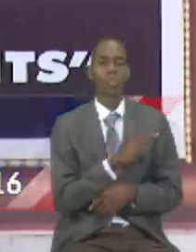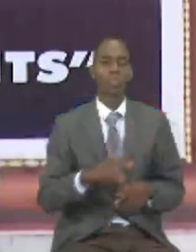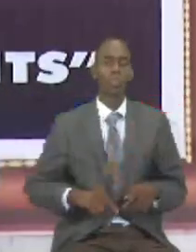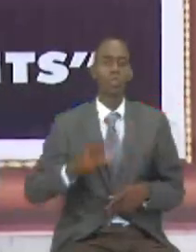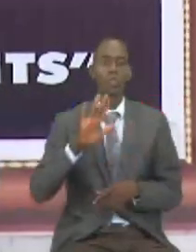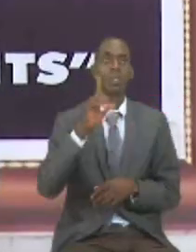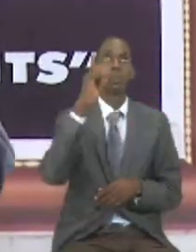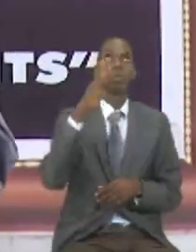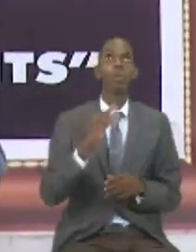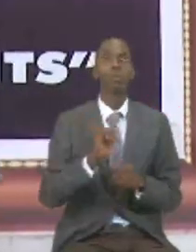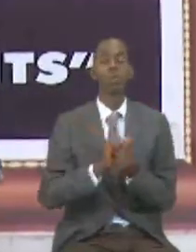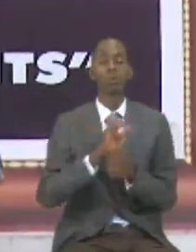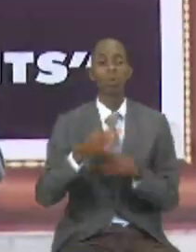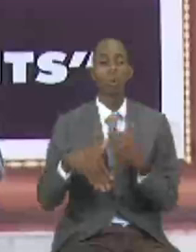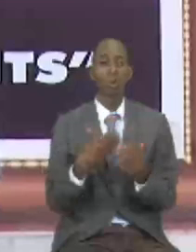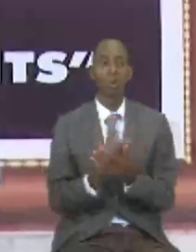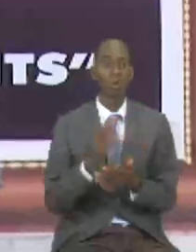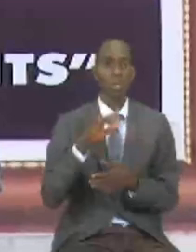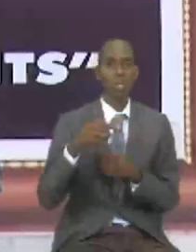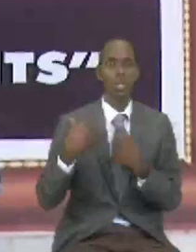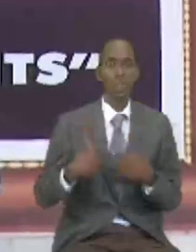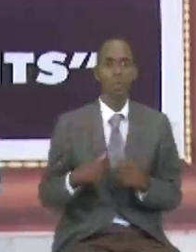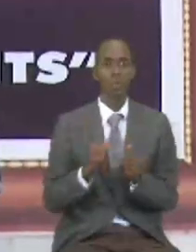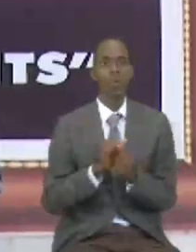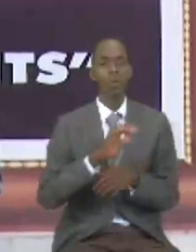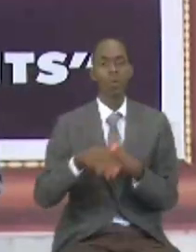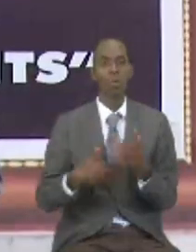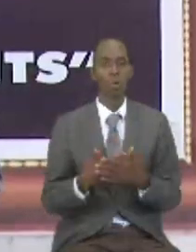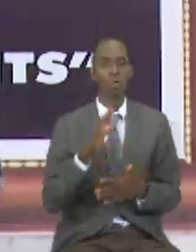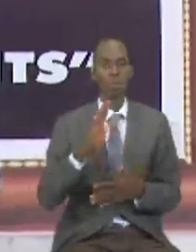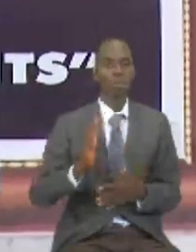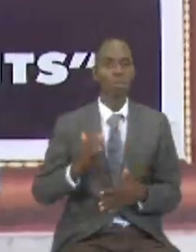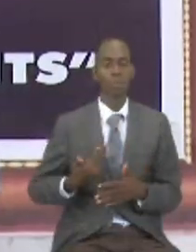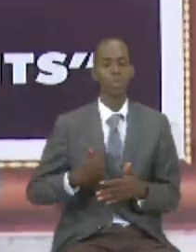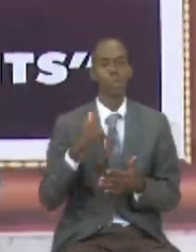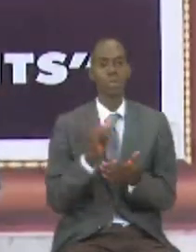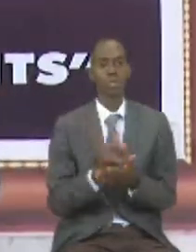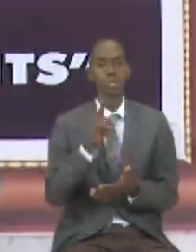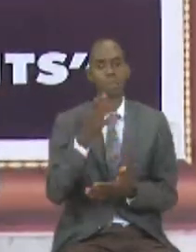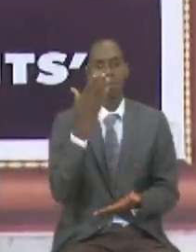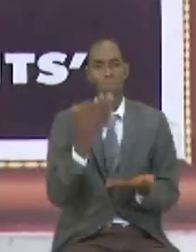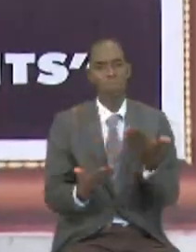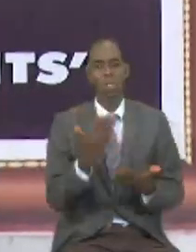de tout ton cœur et de toute ton âme. Afin que tu vives.